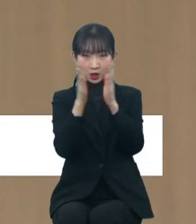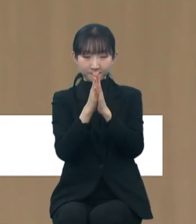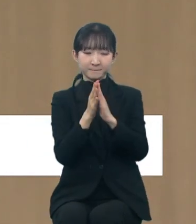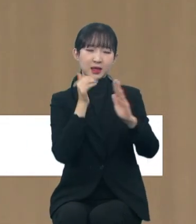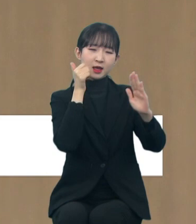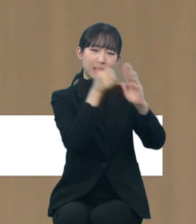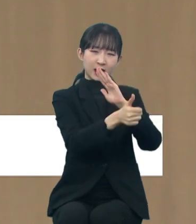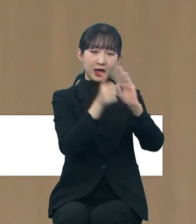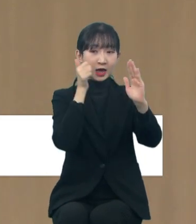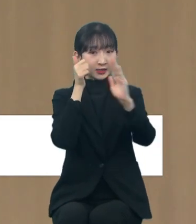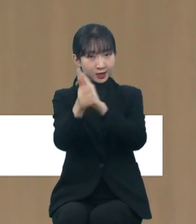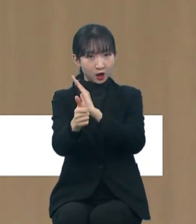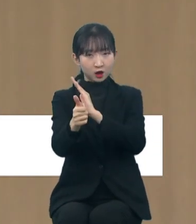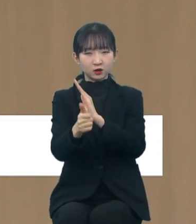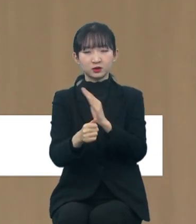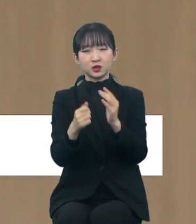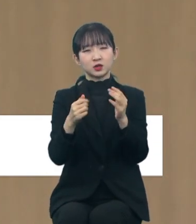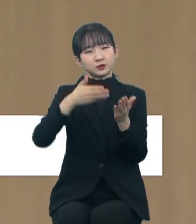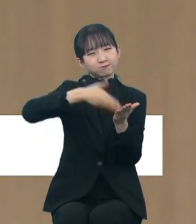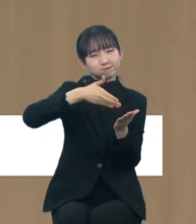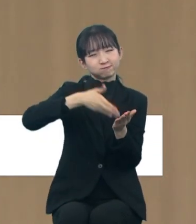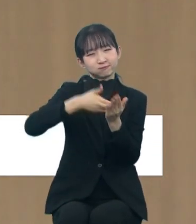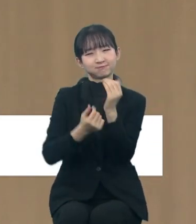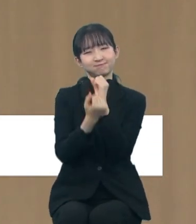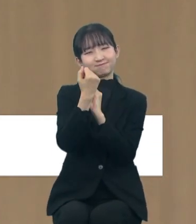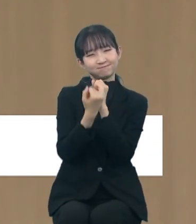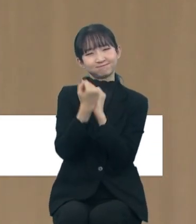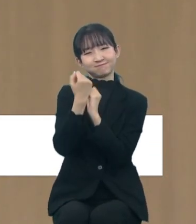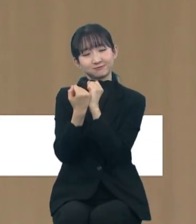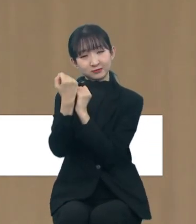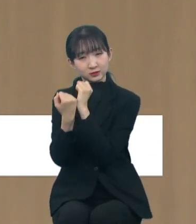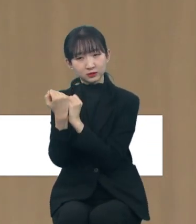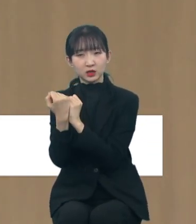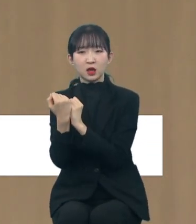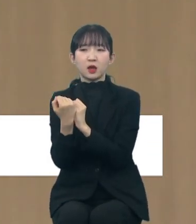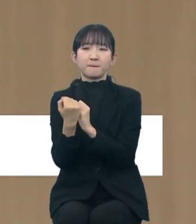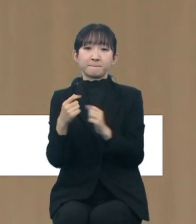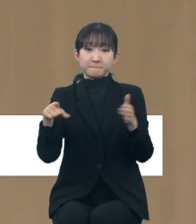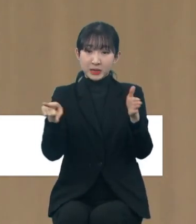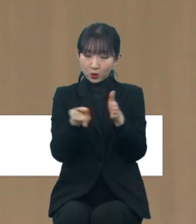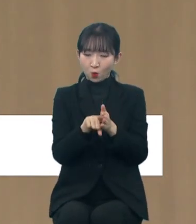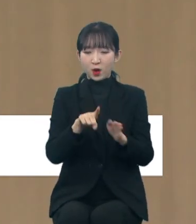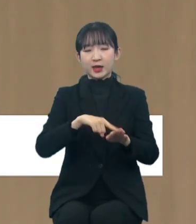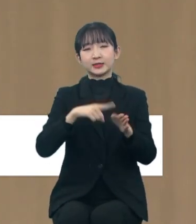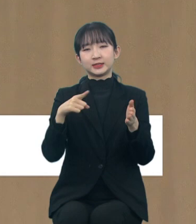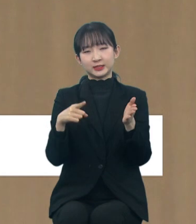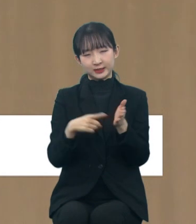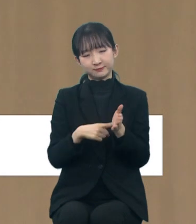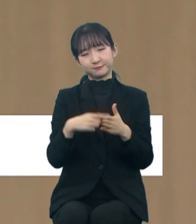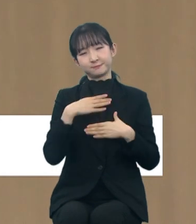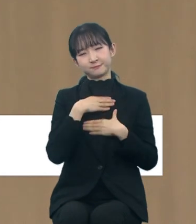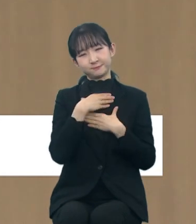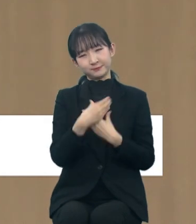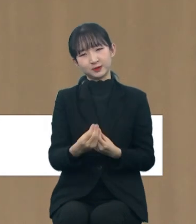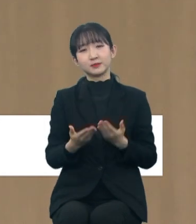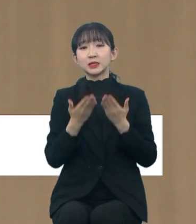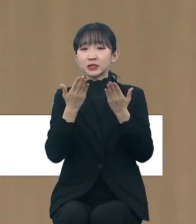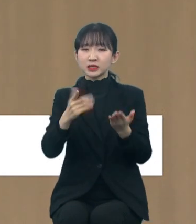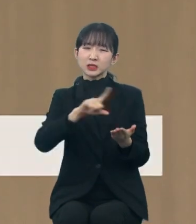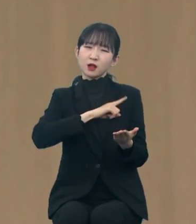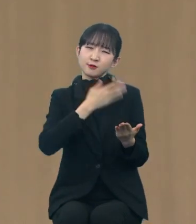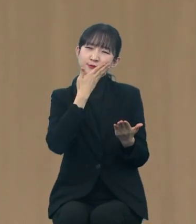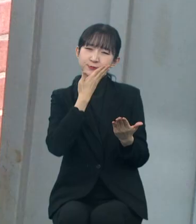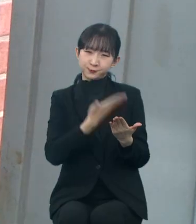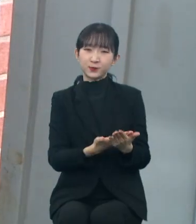시민들께 이러이러한 거라고 아주 차분하게 설명드리고 믿을 수 있도록 안심시켜드리는 이게 사실은 가장